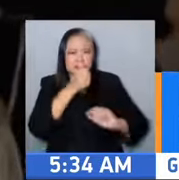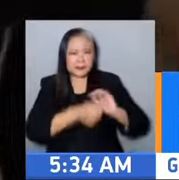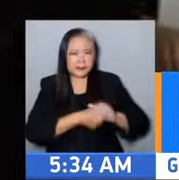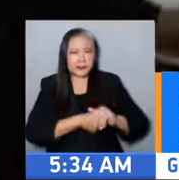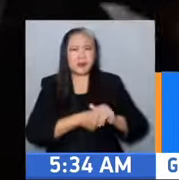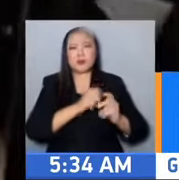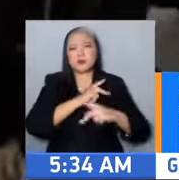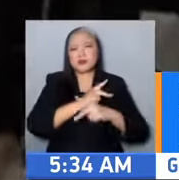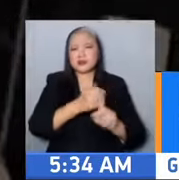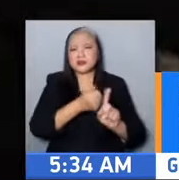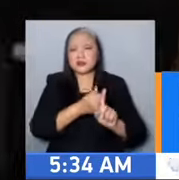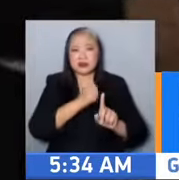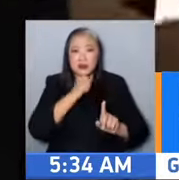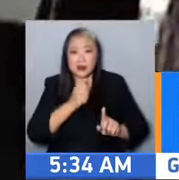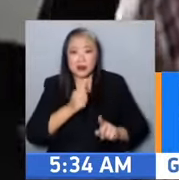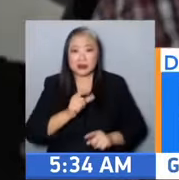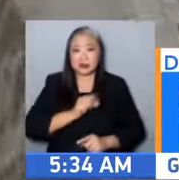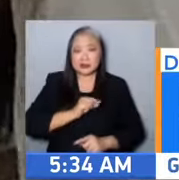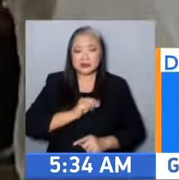Fear not.